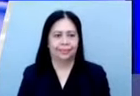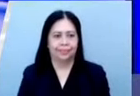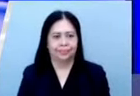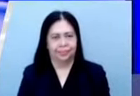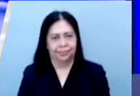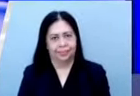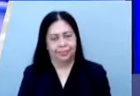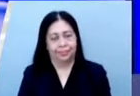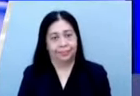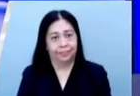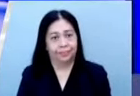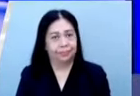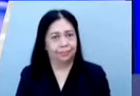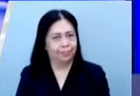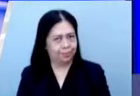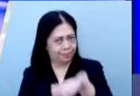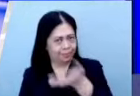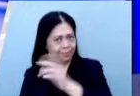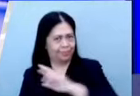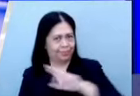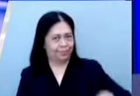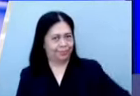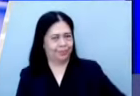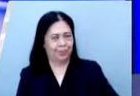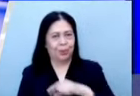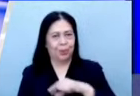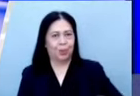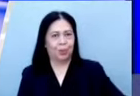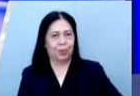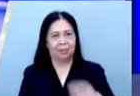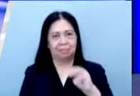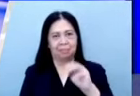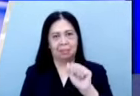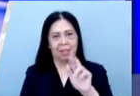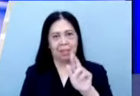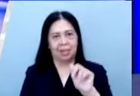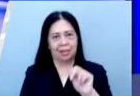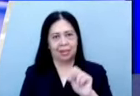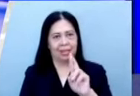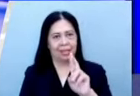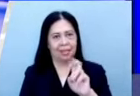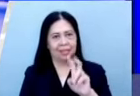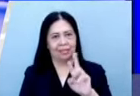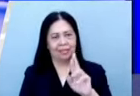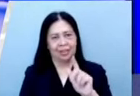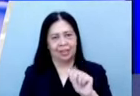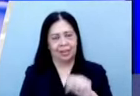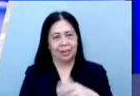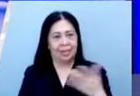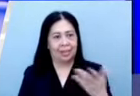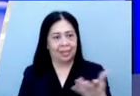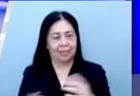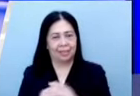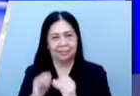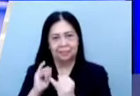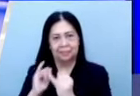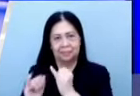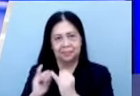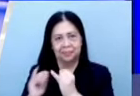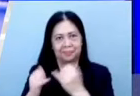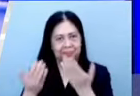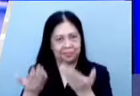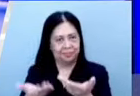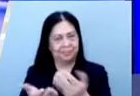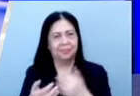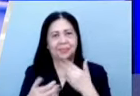Very regal si Kapusa Primetime Queen Marin Rivera sa unang pagsalang sa GMA Integrated News Interviews. Tiyan, nag-share